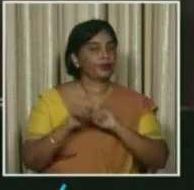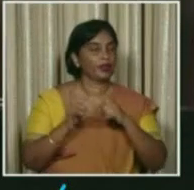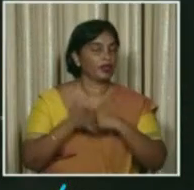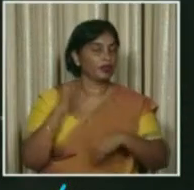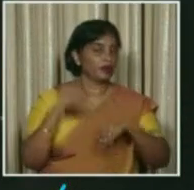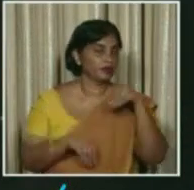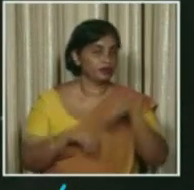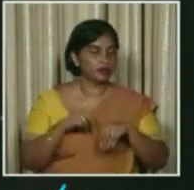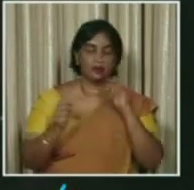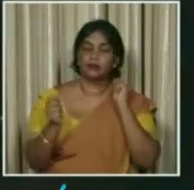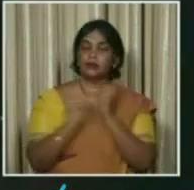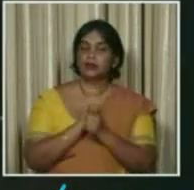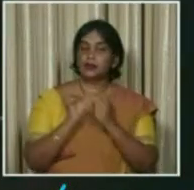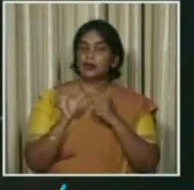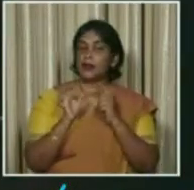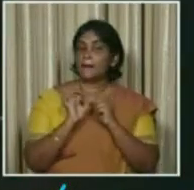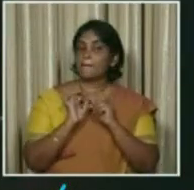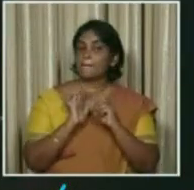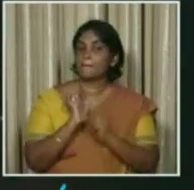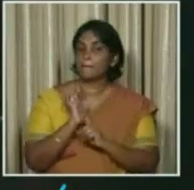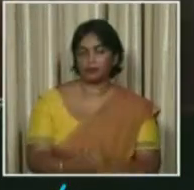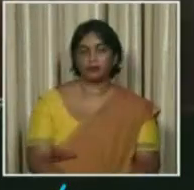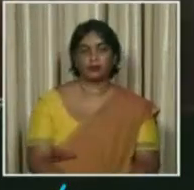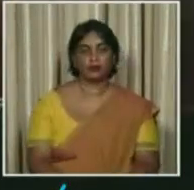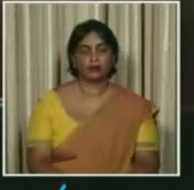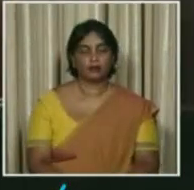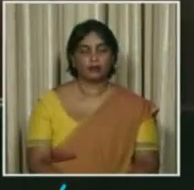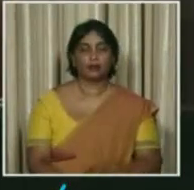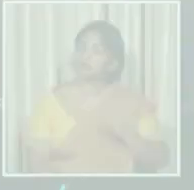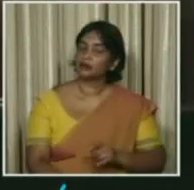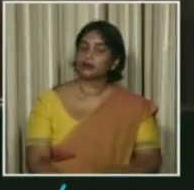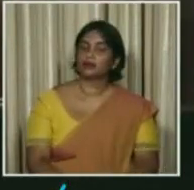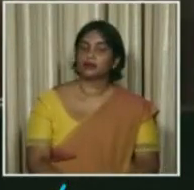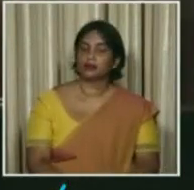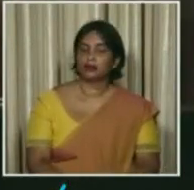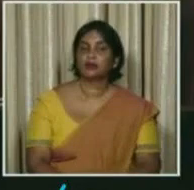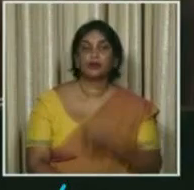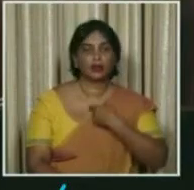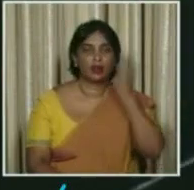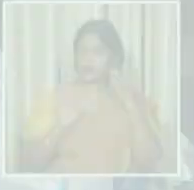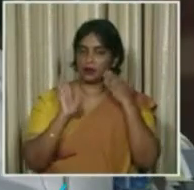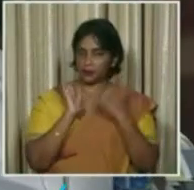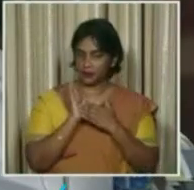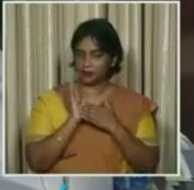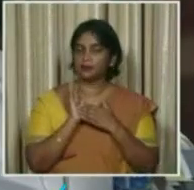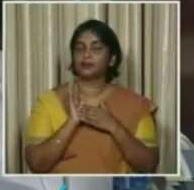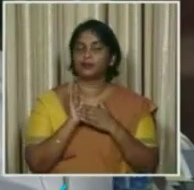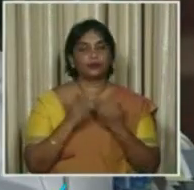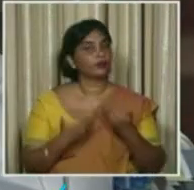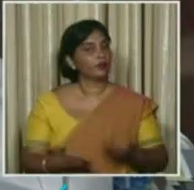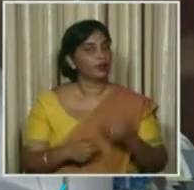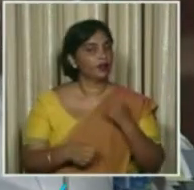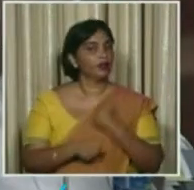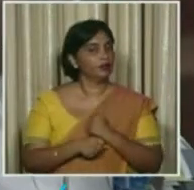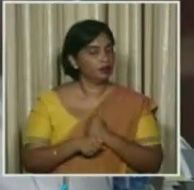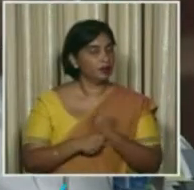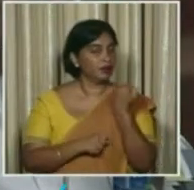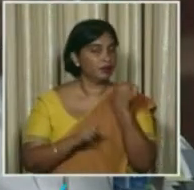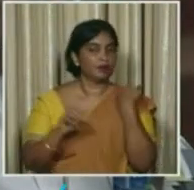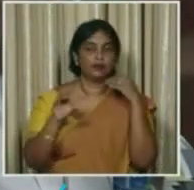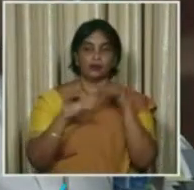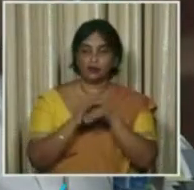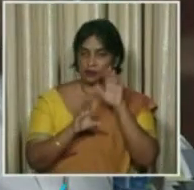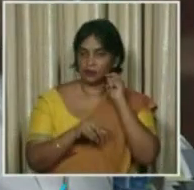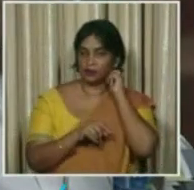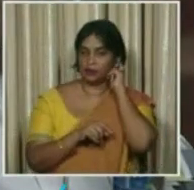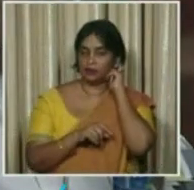මැතිවරණ සංශෝධන පනත් කිටුම්පත මම ඉදිරිපත් කරමි. යෝජනාව ස්ථිර කරන්න. එම යෝජනාව ස්ථිර කරනවා. වත්මන් ආණ්ඩුව බලයට පත්වීම